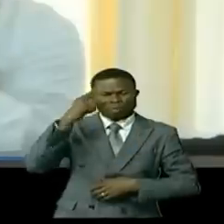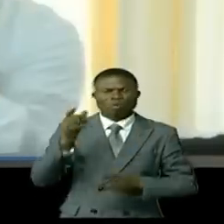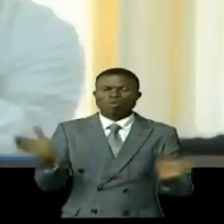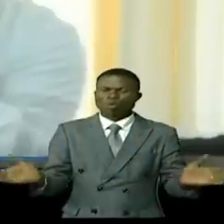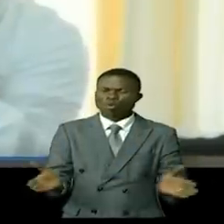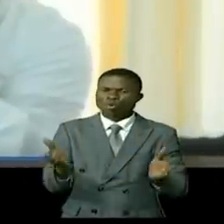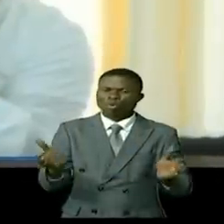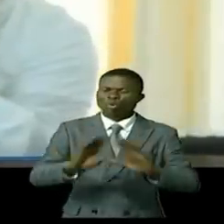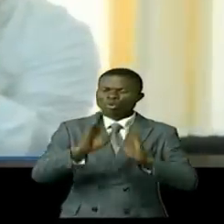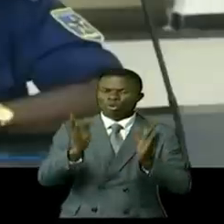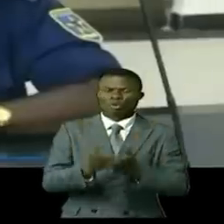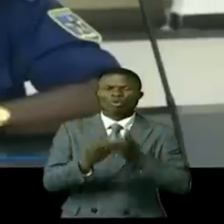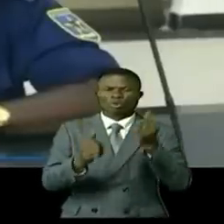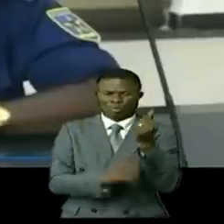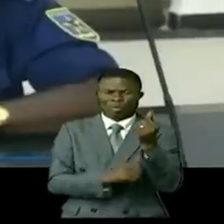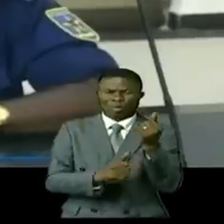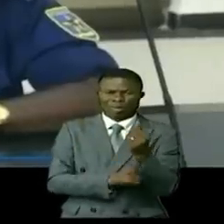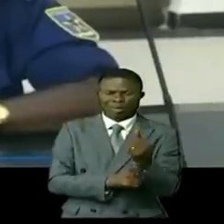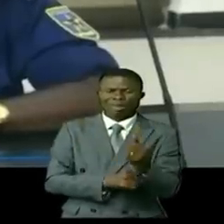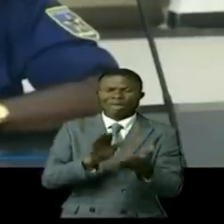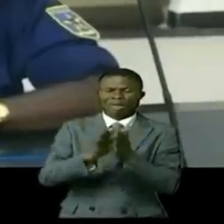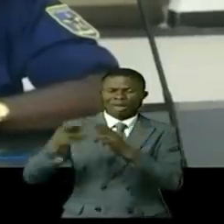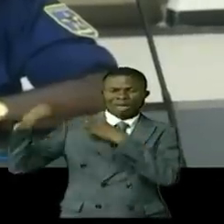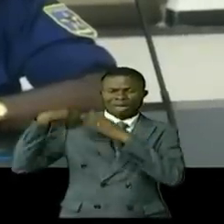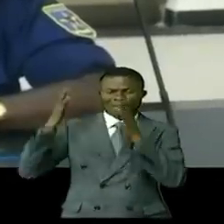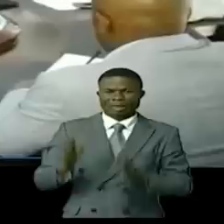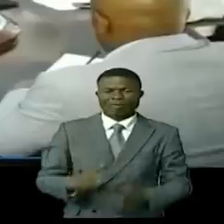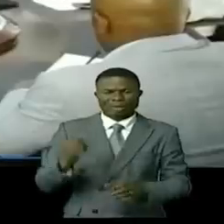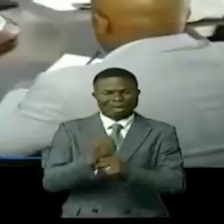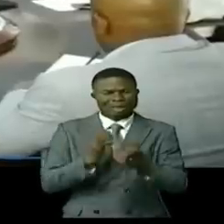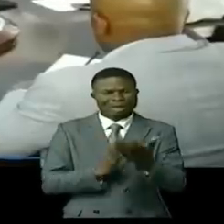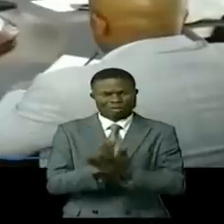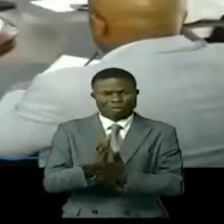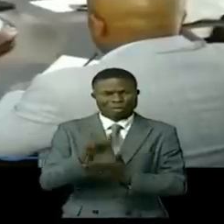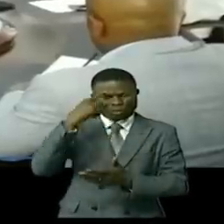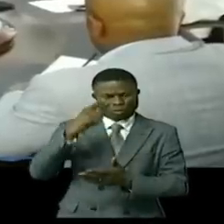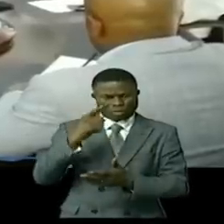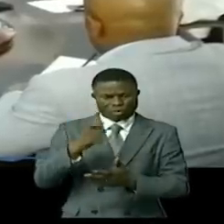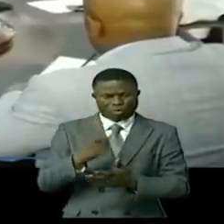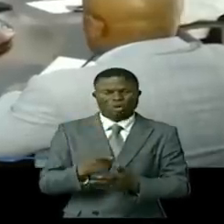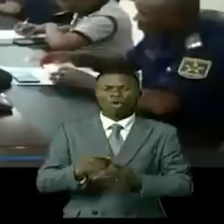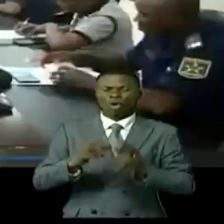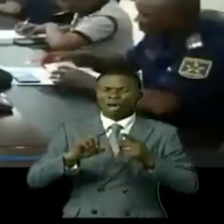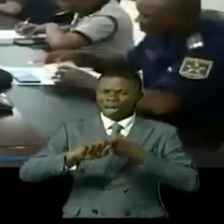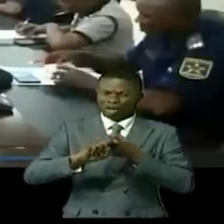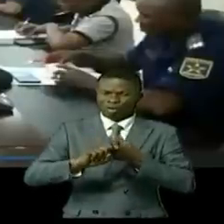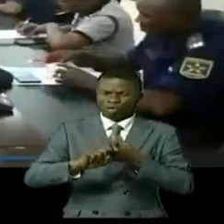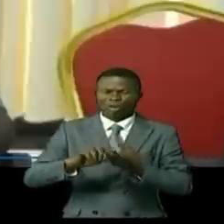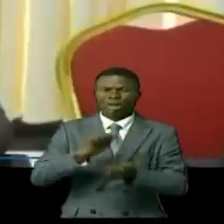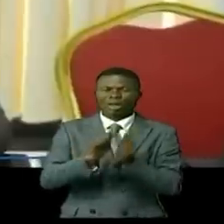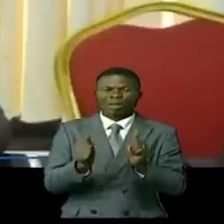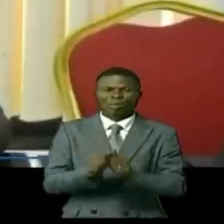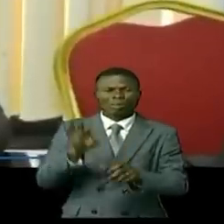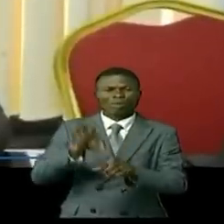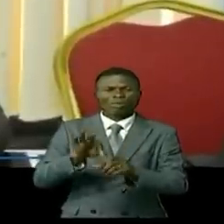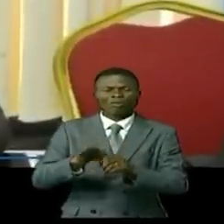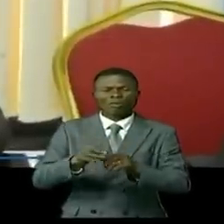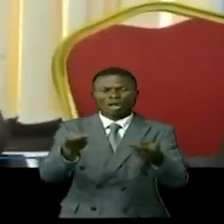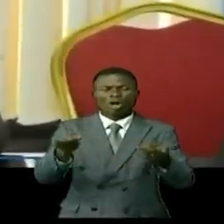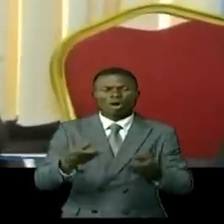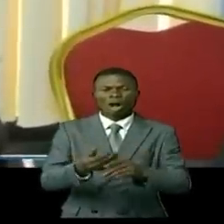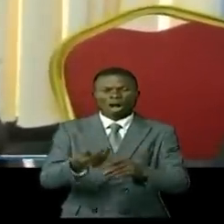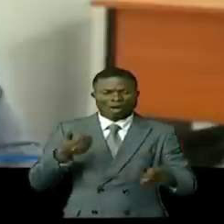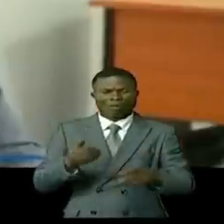conscientiser tout le monde au sens des responsabilités au bon travail pour assurer la quiétude sur les sites de scrutin